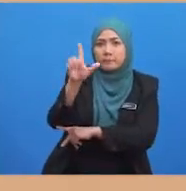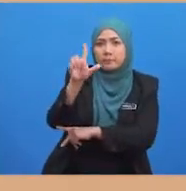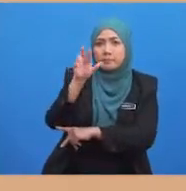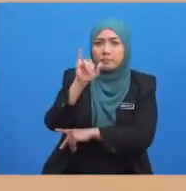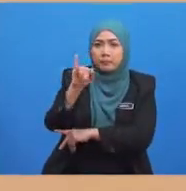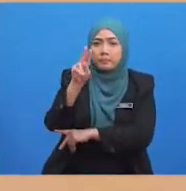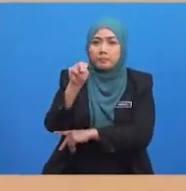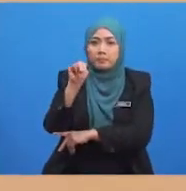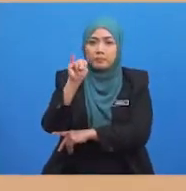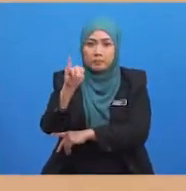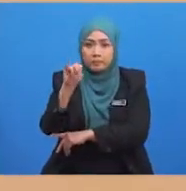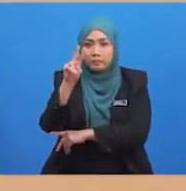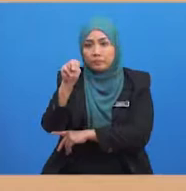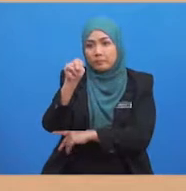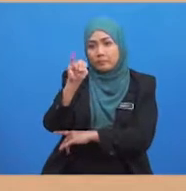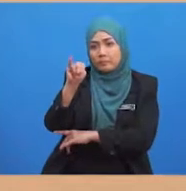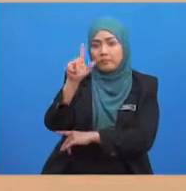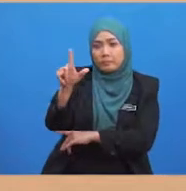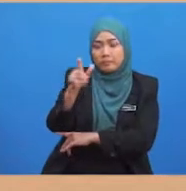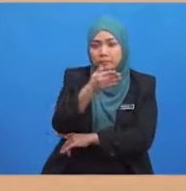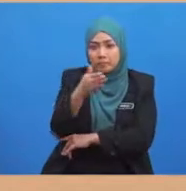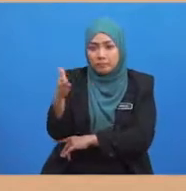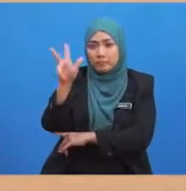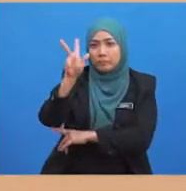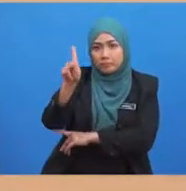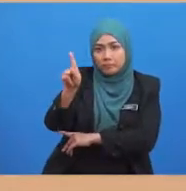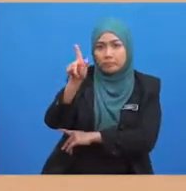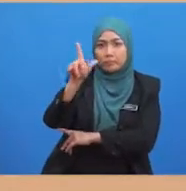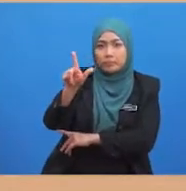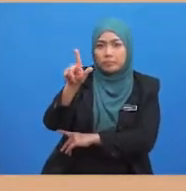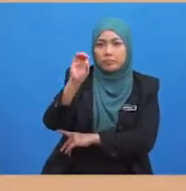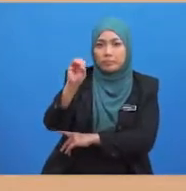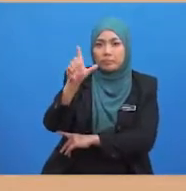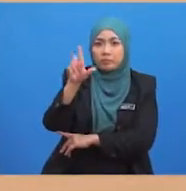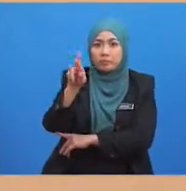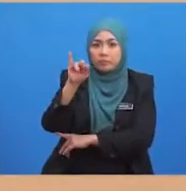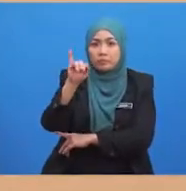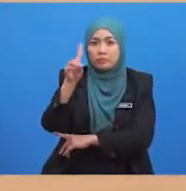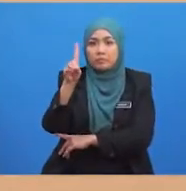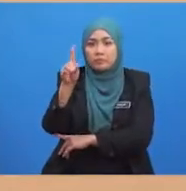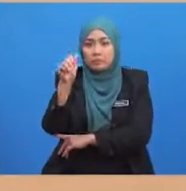klorida ataupun ia lebih dikenali sebagai PVC.